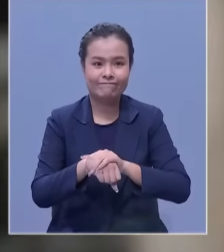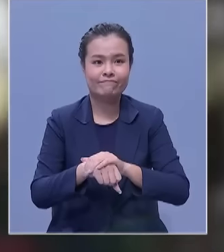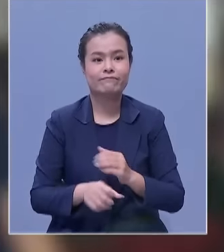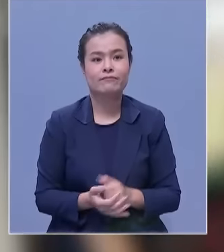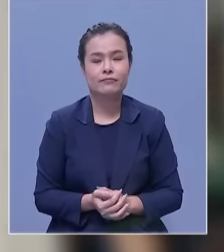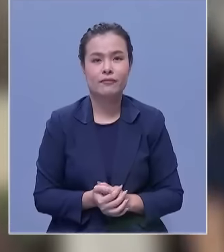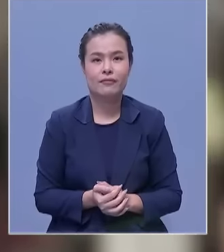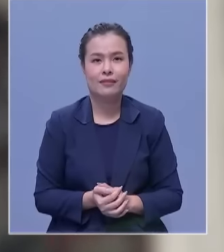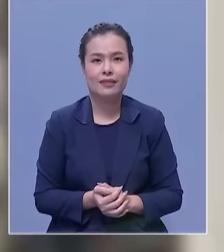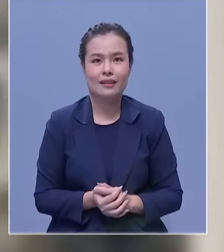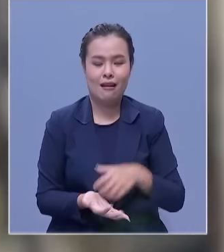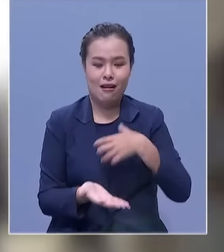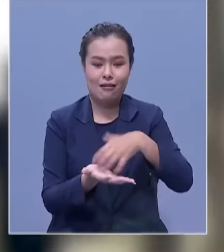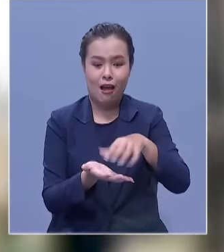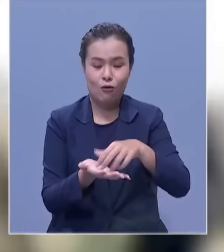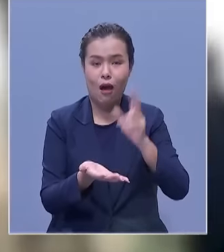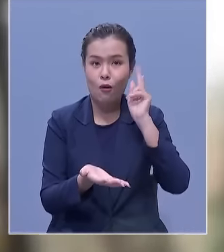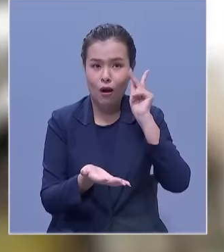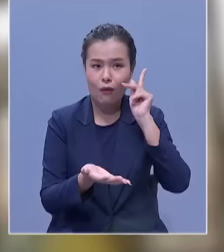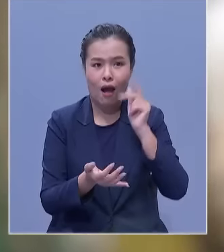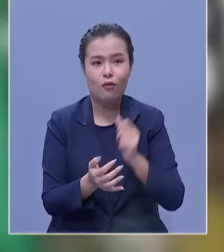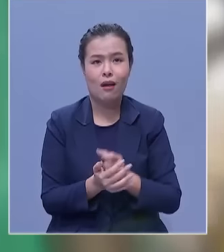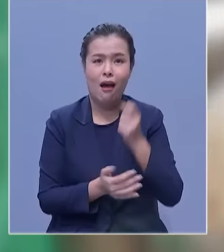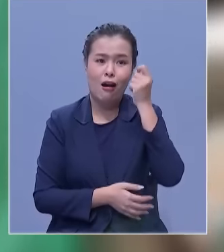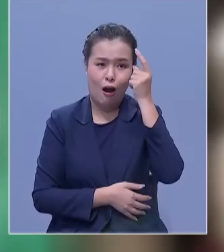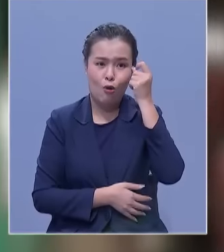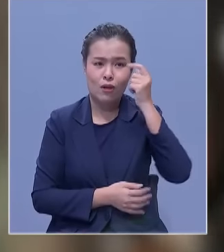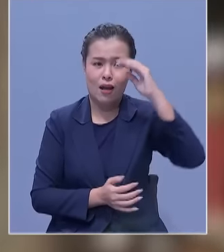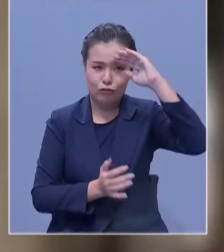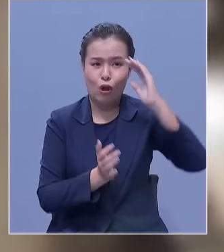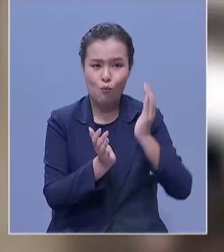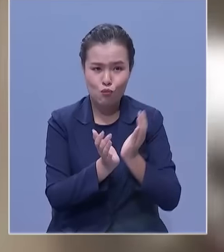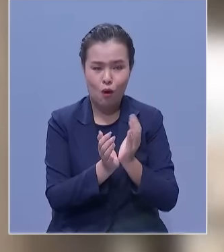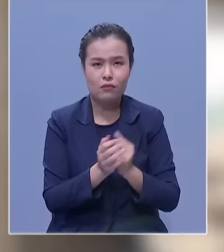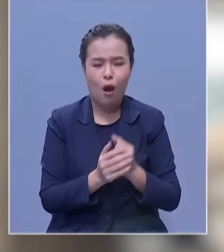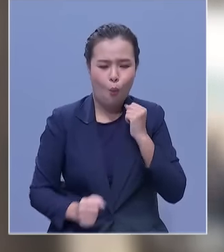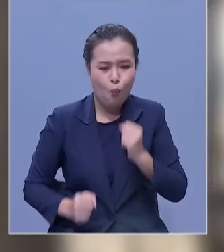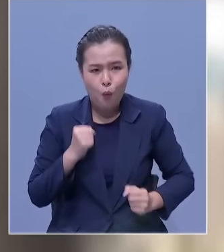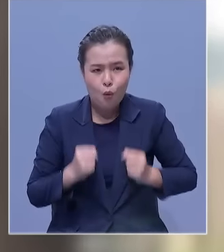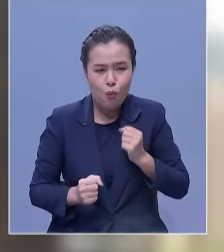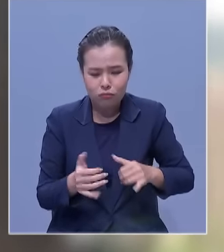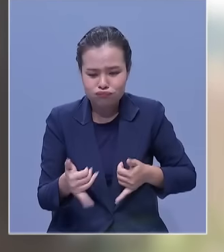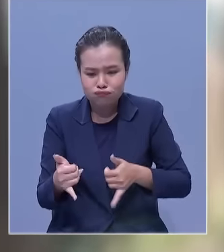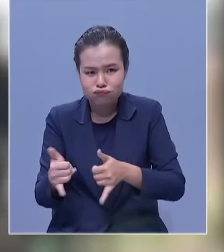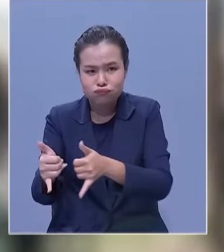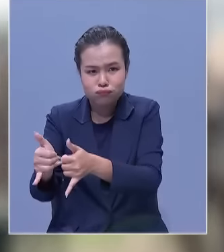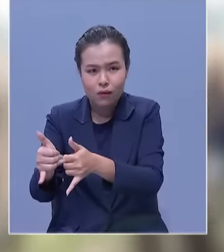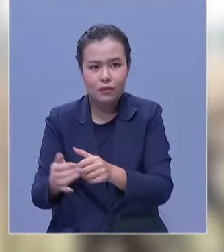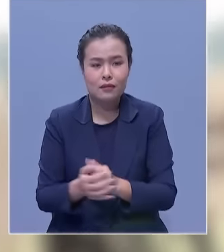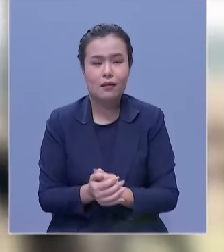ออ่านข่าวแบบนี้ไปก็เห็นใจเจ้าหน้าที่นะต้องไปวิ่งไล่จับคนเล่นพนันเอายังไงดีคุณจอย